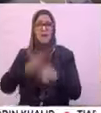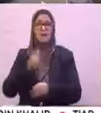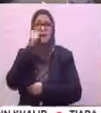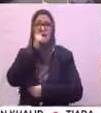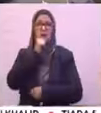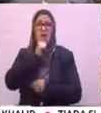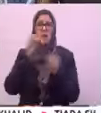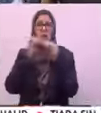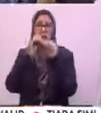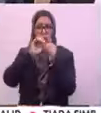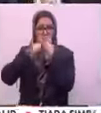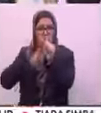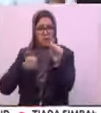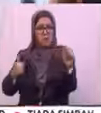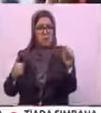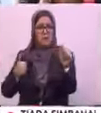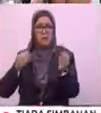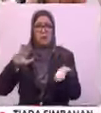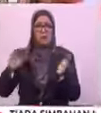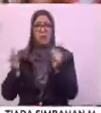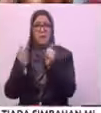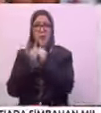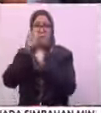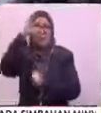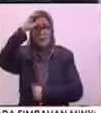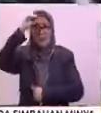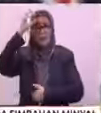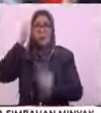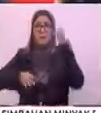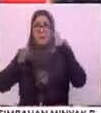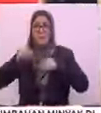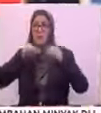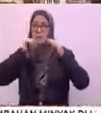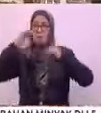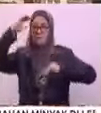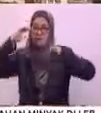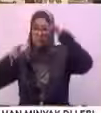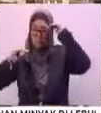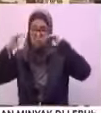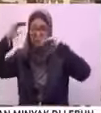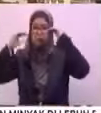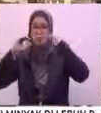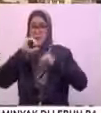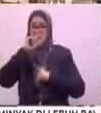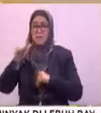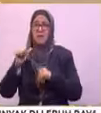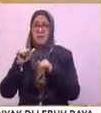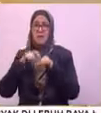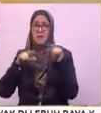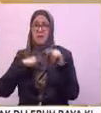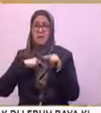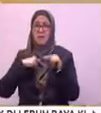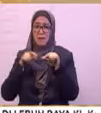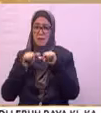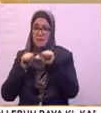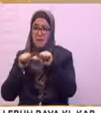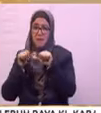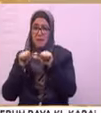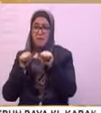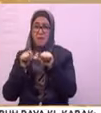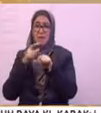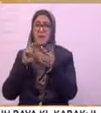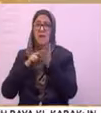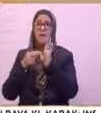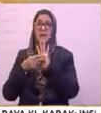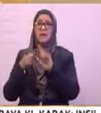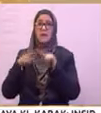lelaki. Jika ketidakseimbangan gender itu berterusan, negara pasti berdepan cabaran sosioekonomi. Dan itulah,